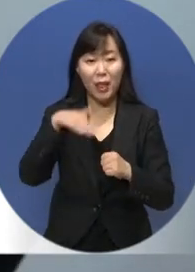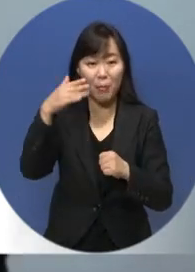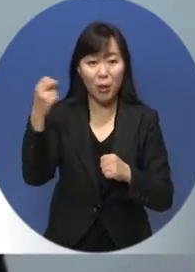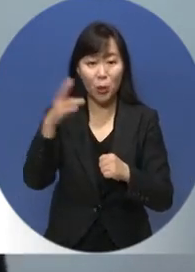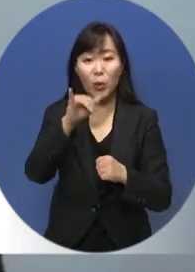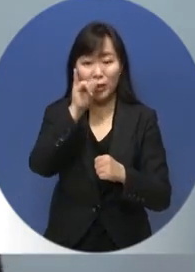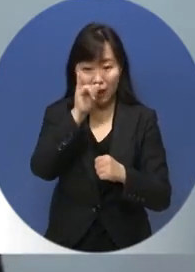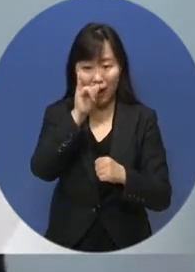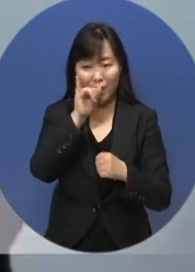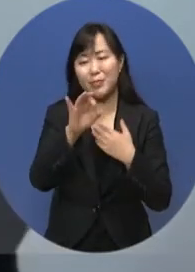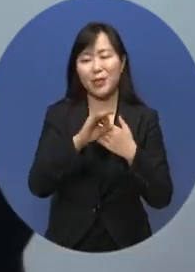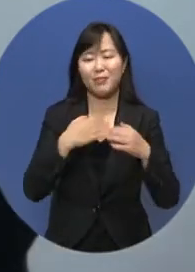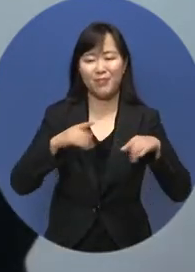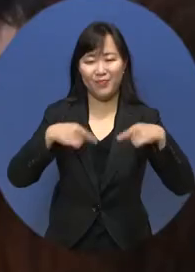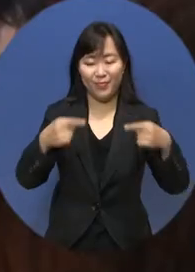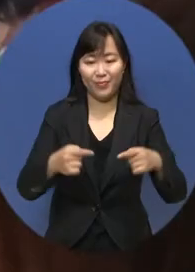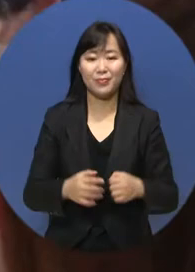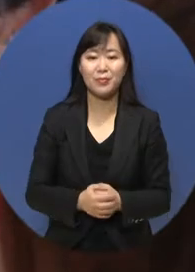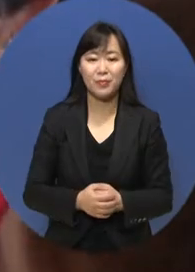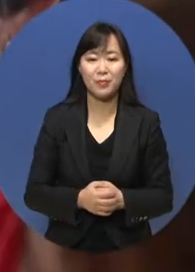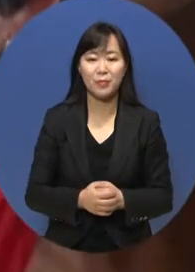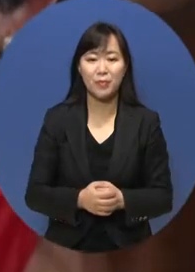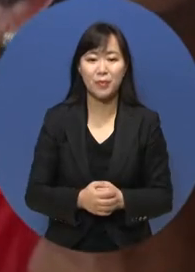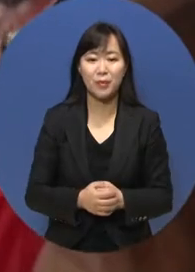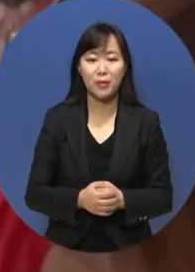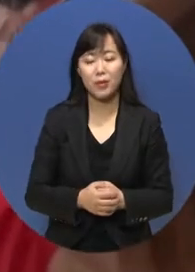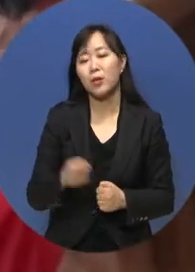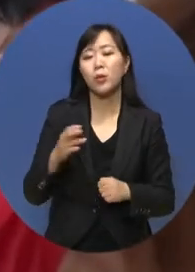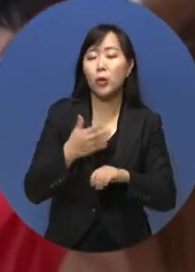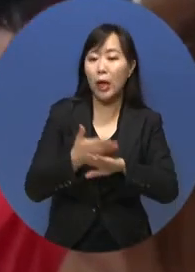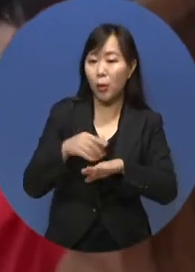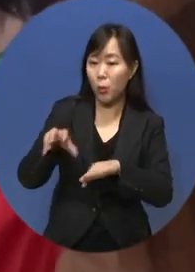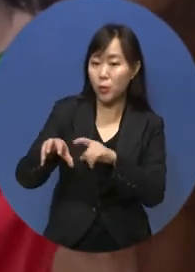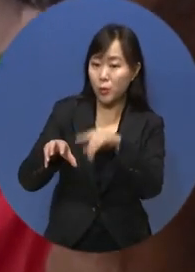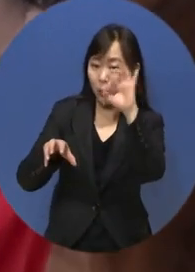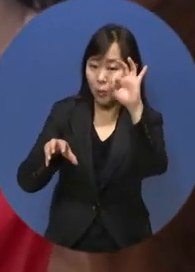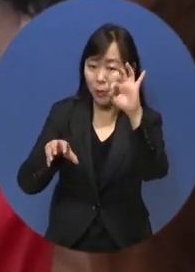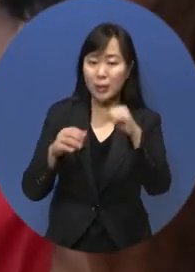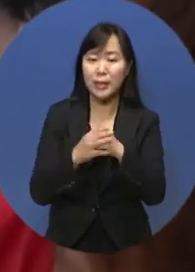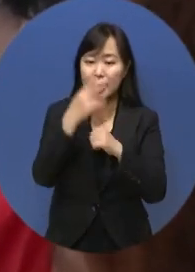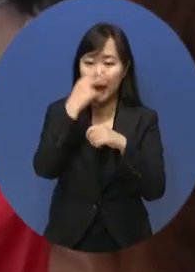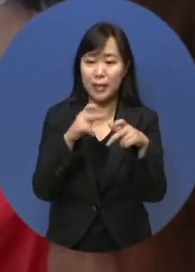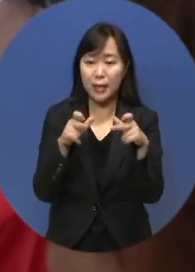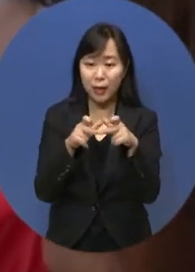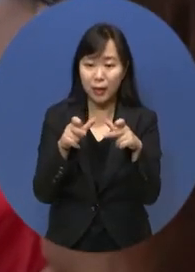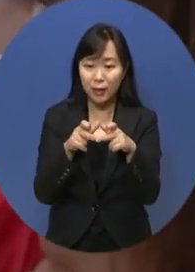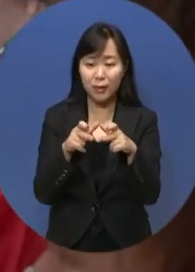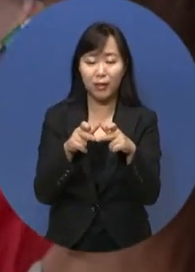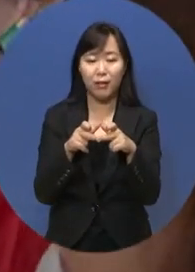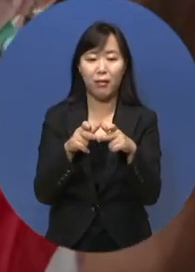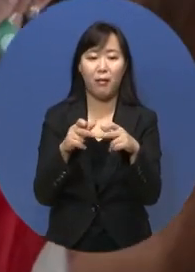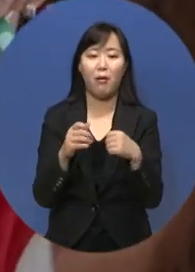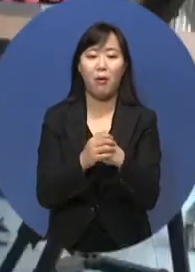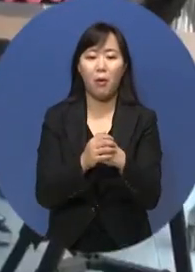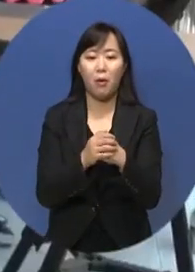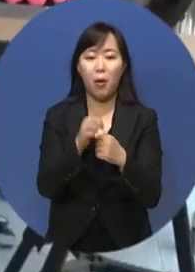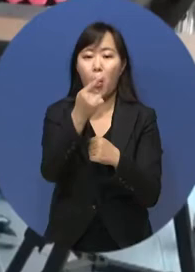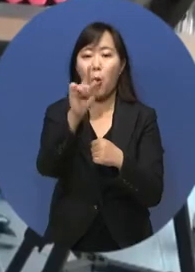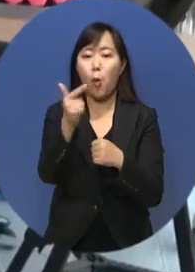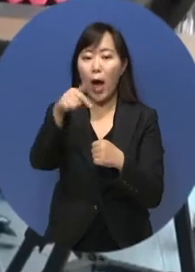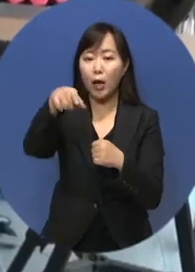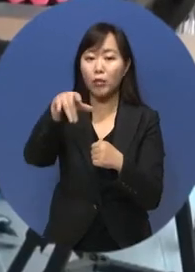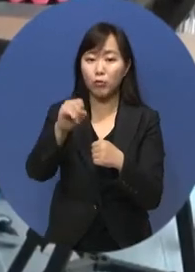기회에 또 있으면 하겠습니다. 또 한쪽 체력 단련 교실에서는 시각장애인들에게 환공을 지도하고